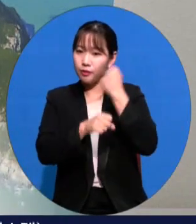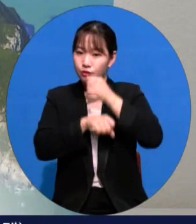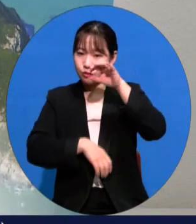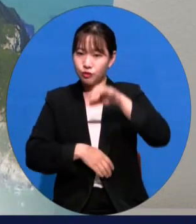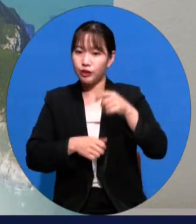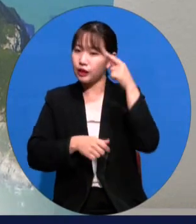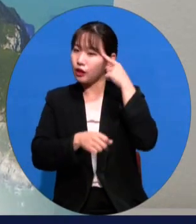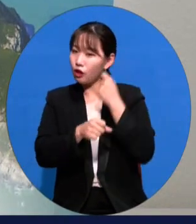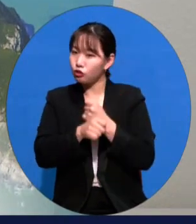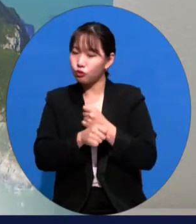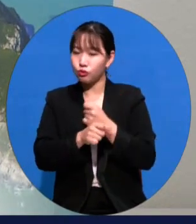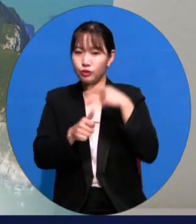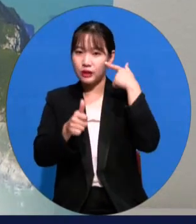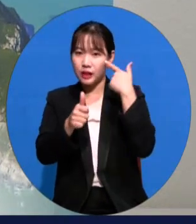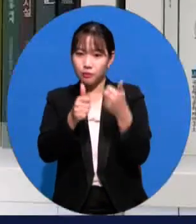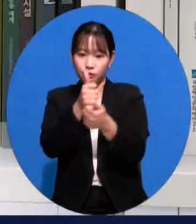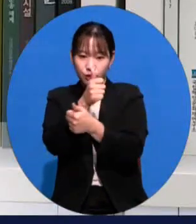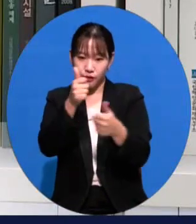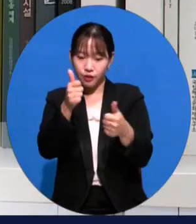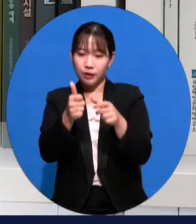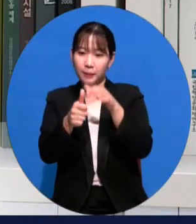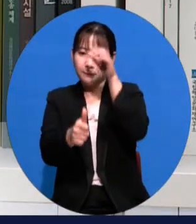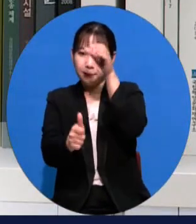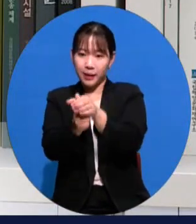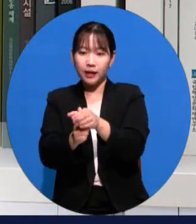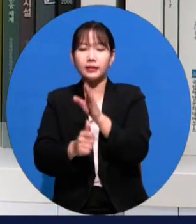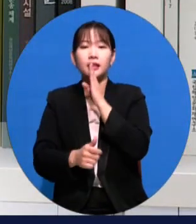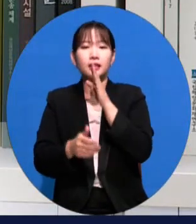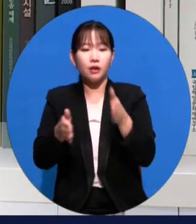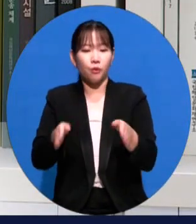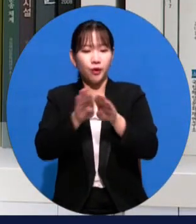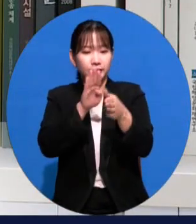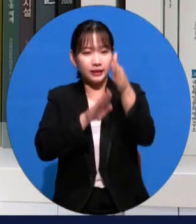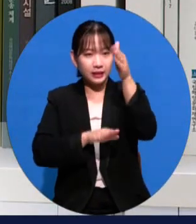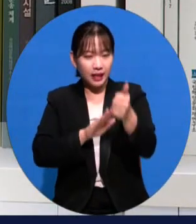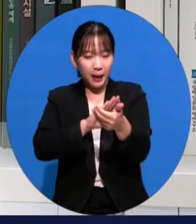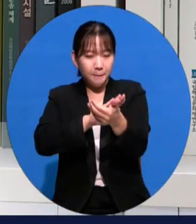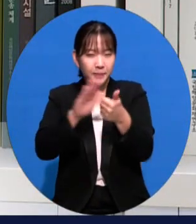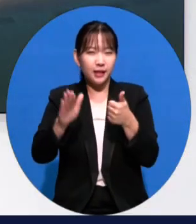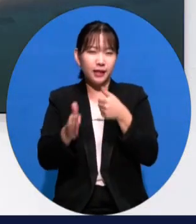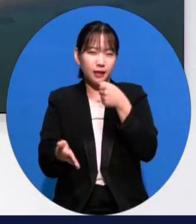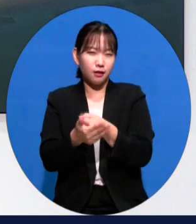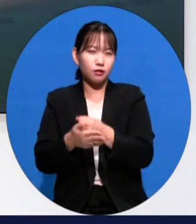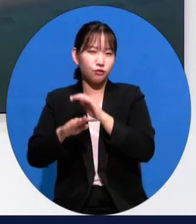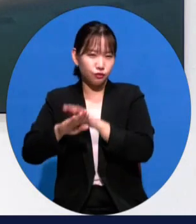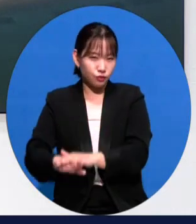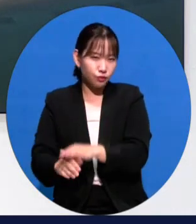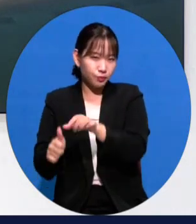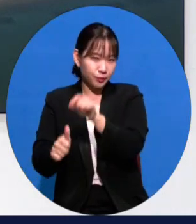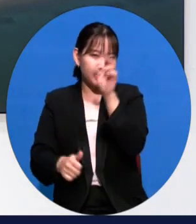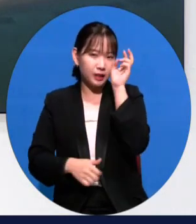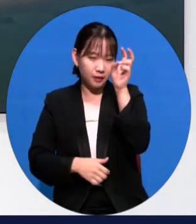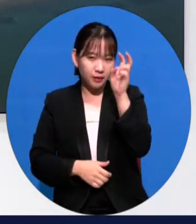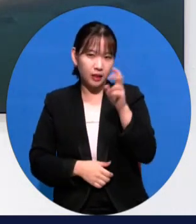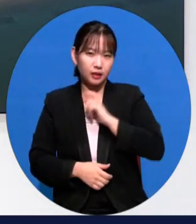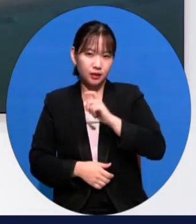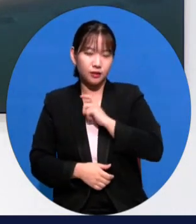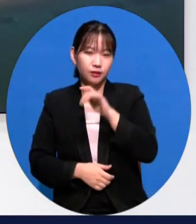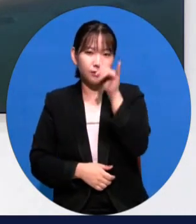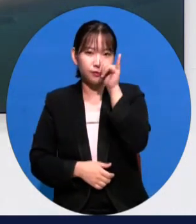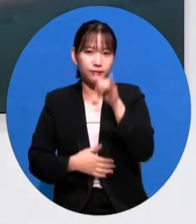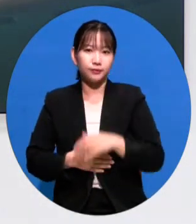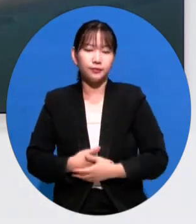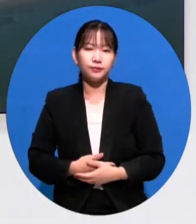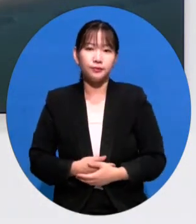한국서험진흥원 연구자문위원으로 위촉돼 사실상 원장이 후임 부원장을 내정에 둔 것 아니냐는